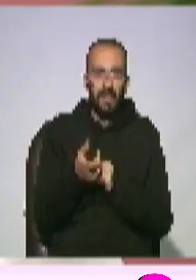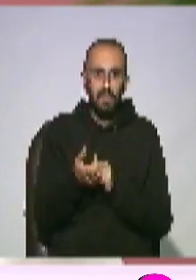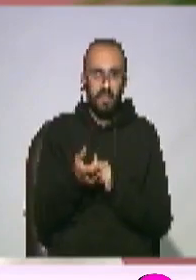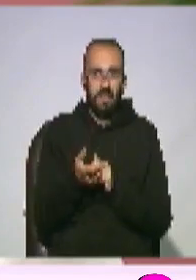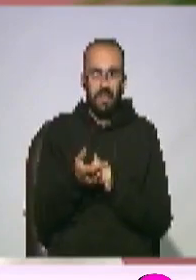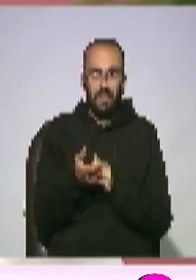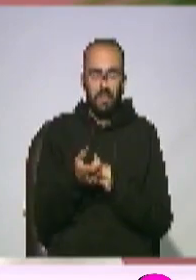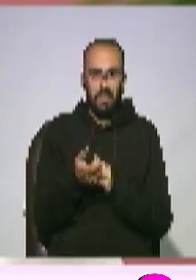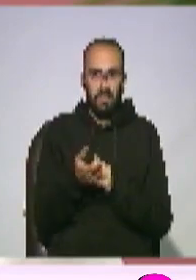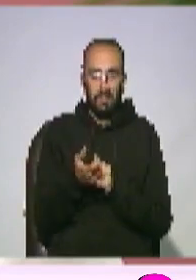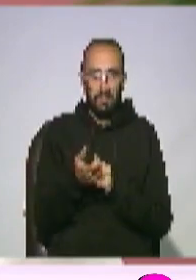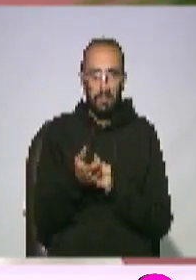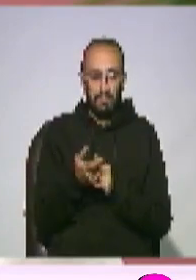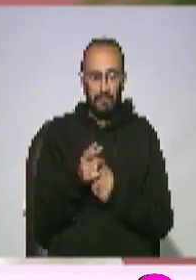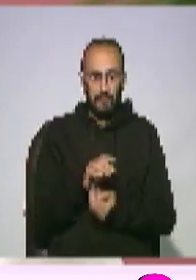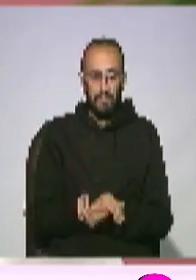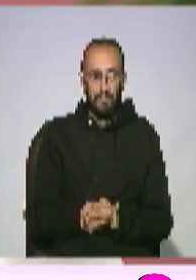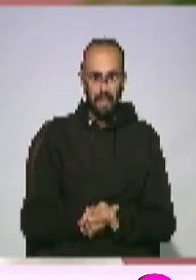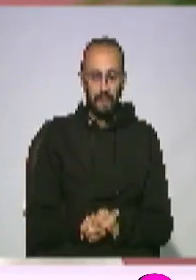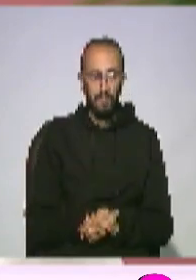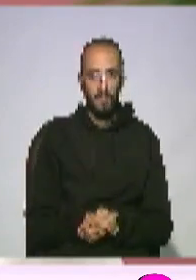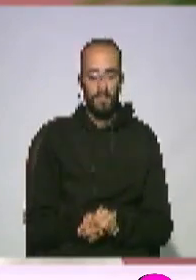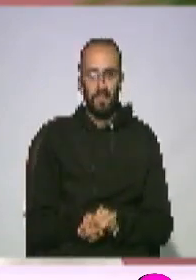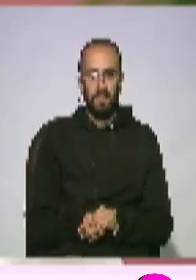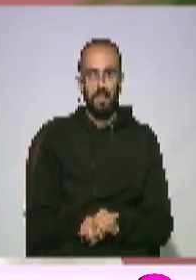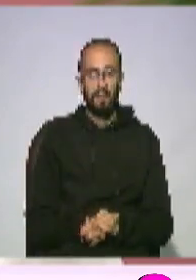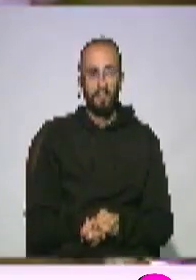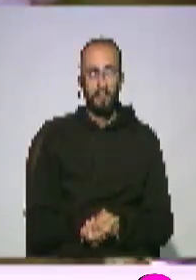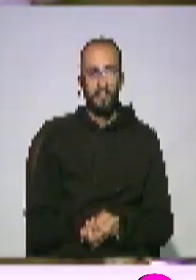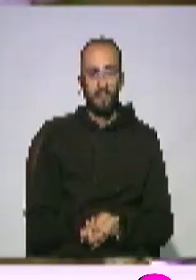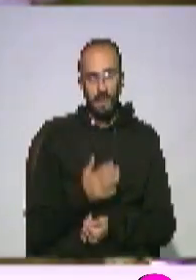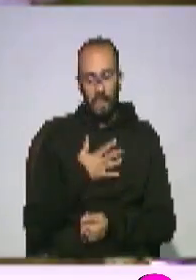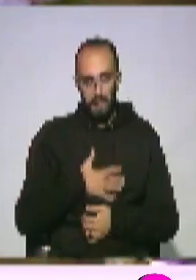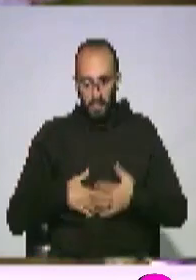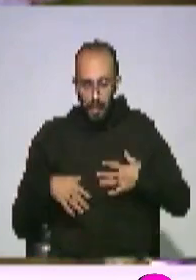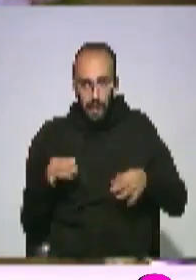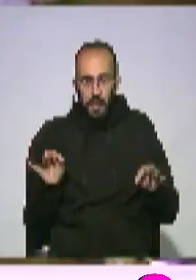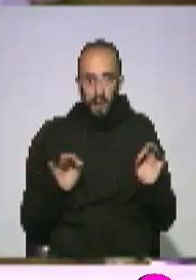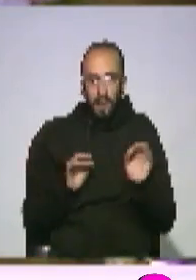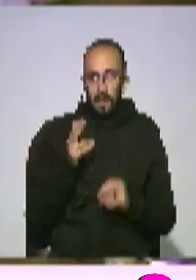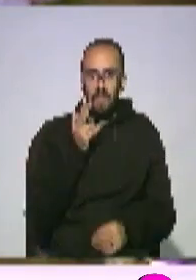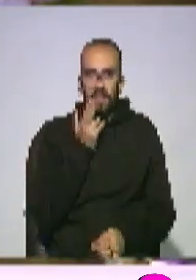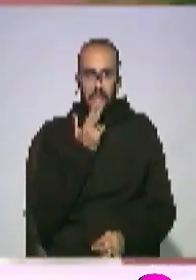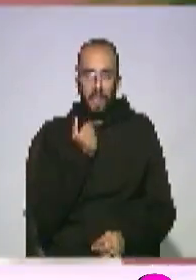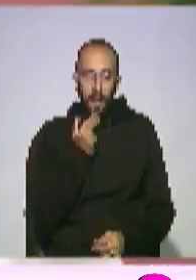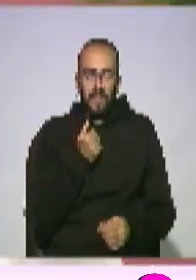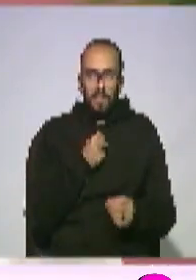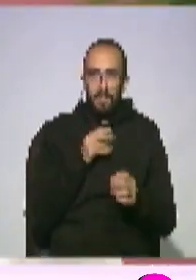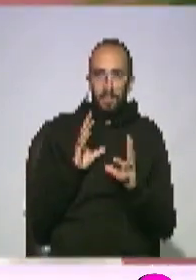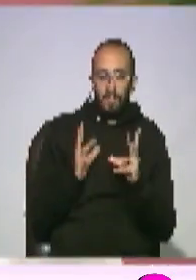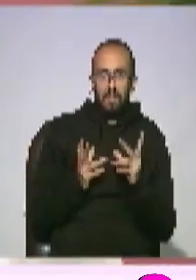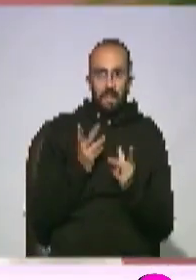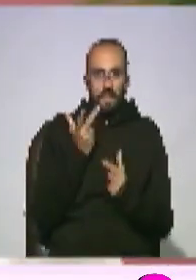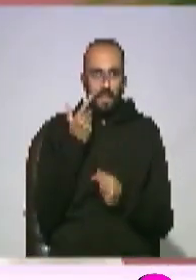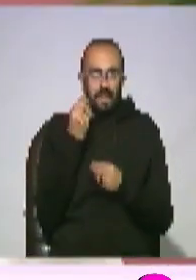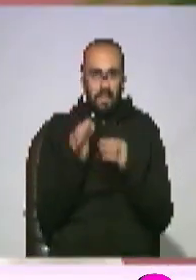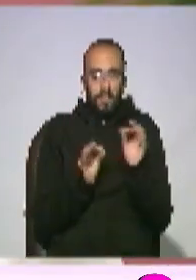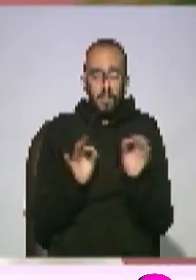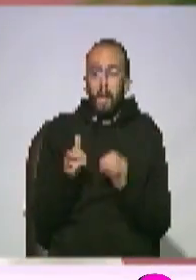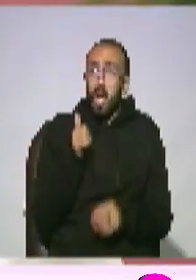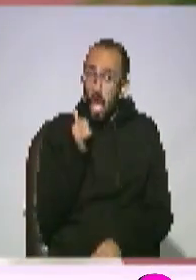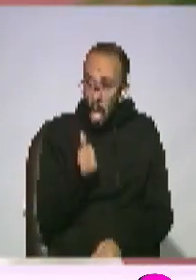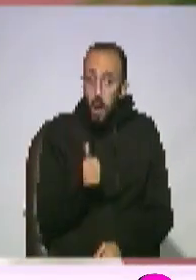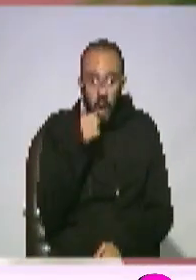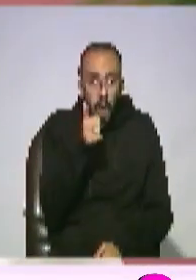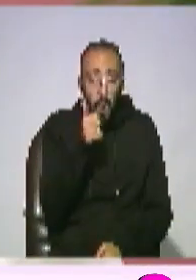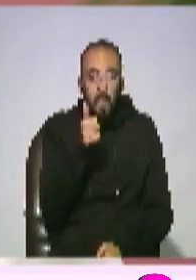في ان انا ازاي يعني البس وازاي عندي اتيكيت الكلام واتيكيت الاكل، يعني ده حلو برضو